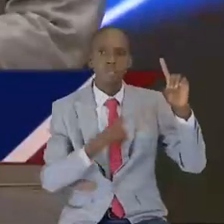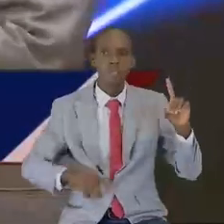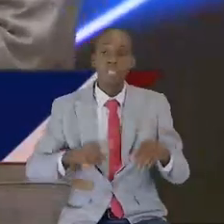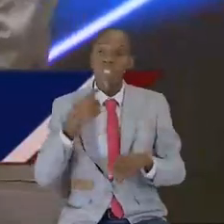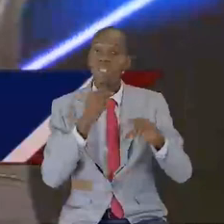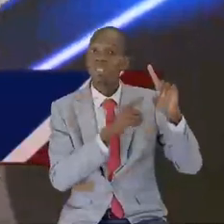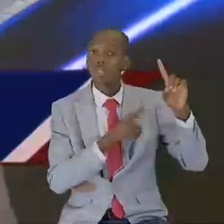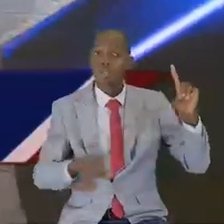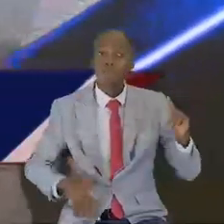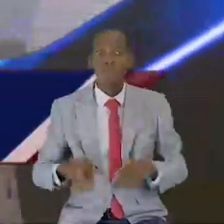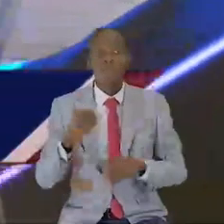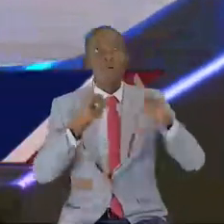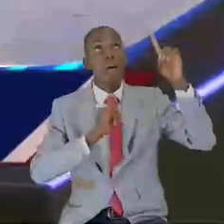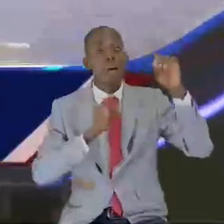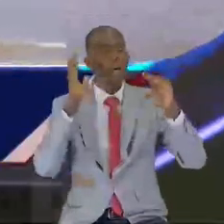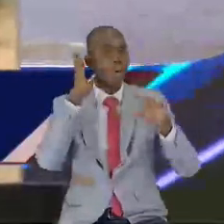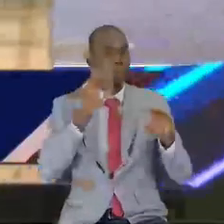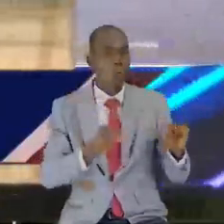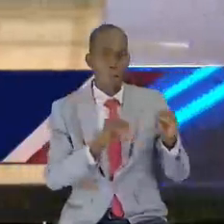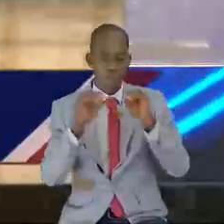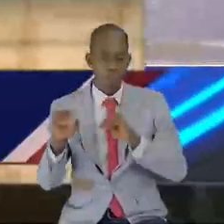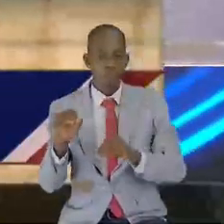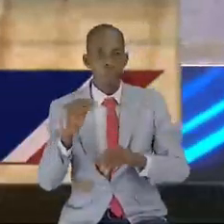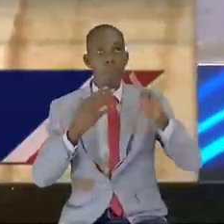Dit le Seigneur, je mettrai mes lois